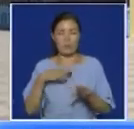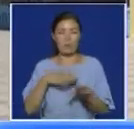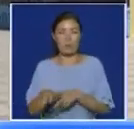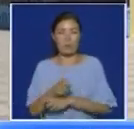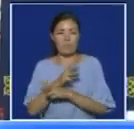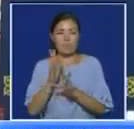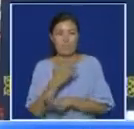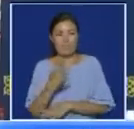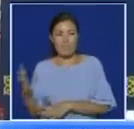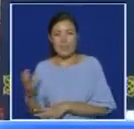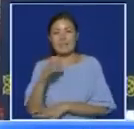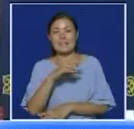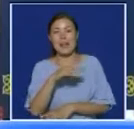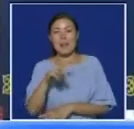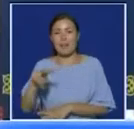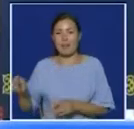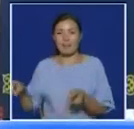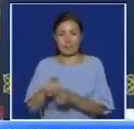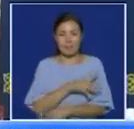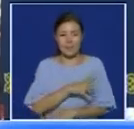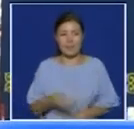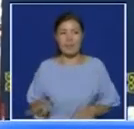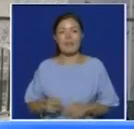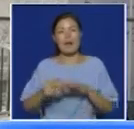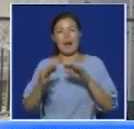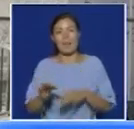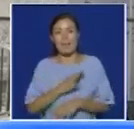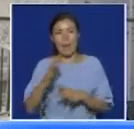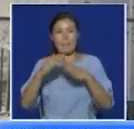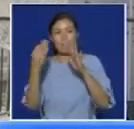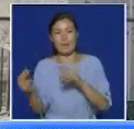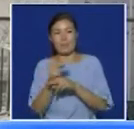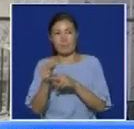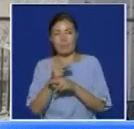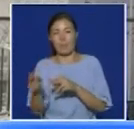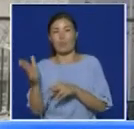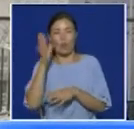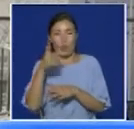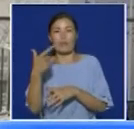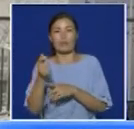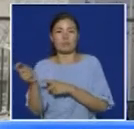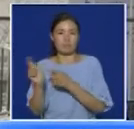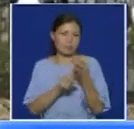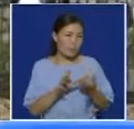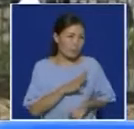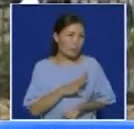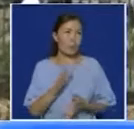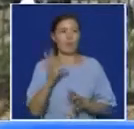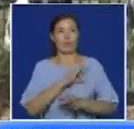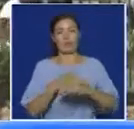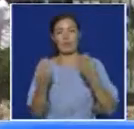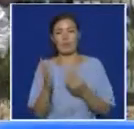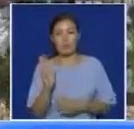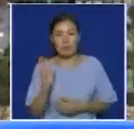абаттандырылып, кіреберістегі стелла жаңартылған. Ақ мешітке жөндеу жұмыстары жүргізіліп, тоқ суы тартылған. Жақын күндері ел игілігіне